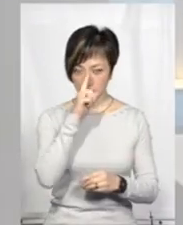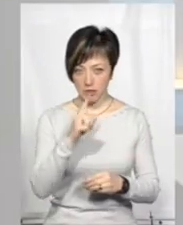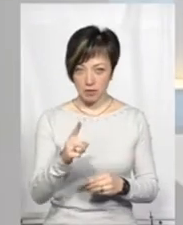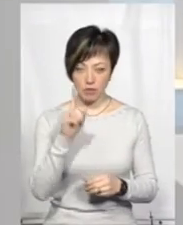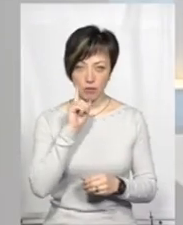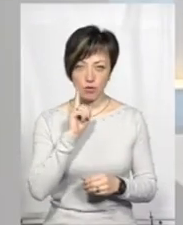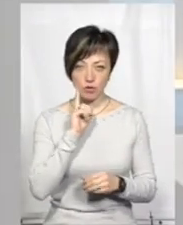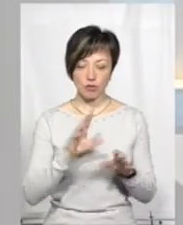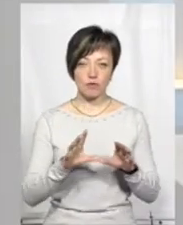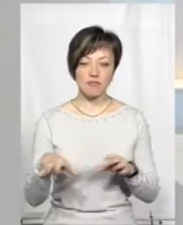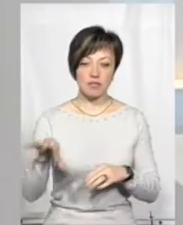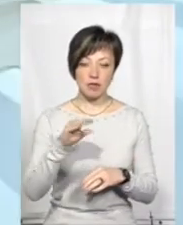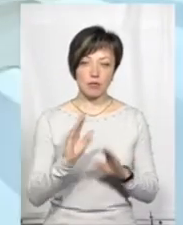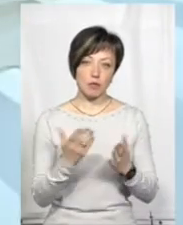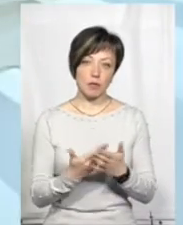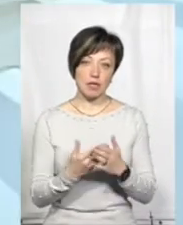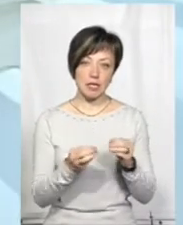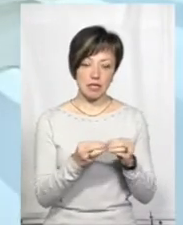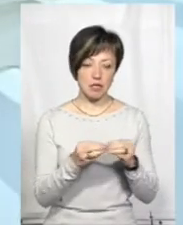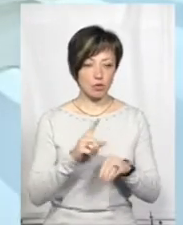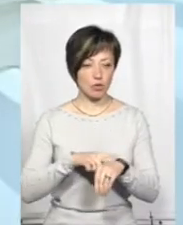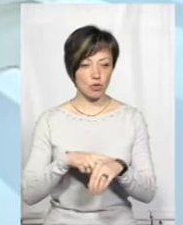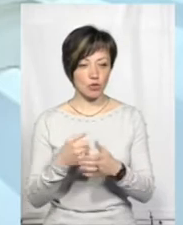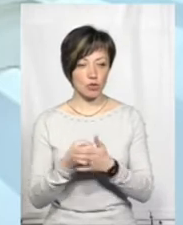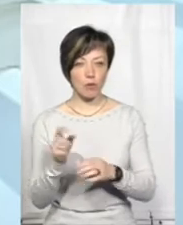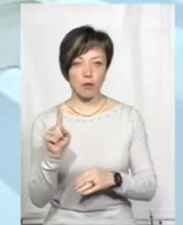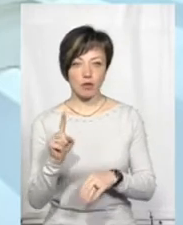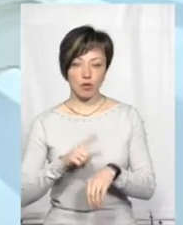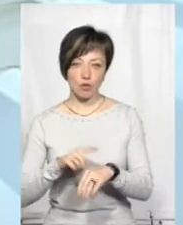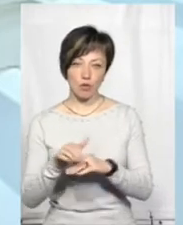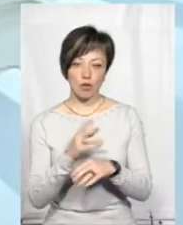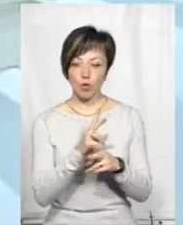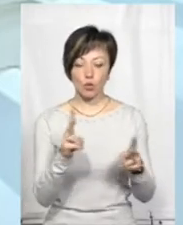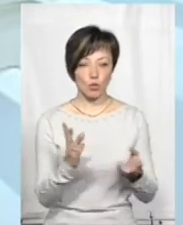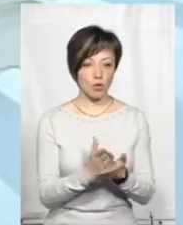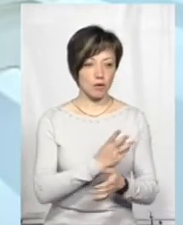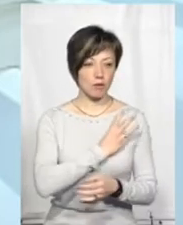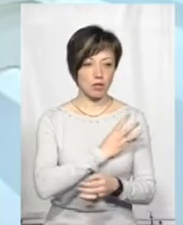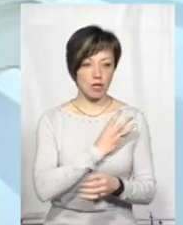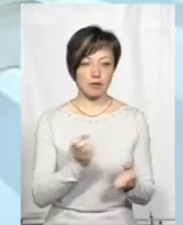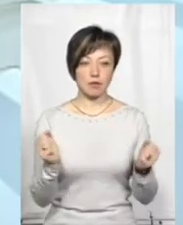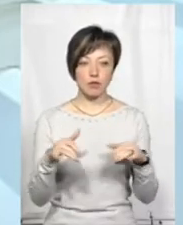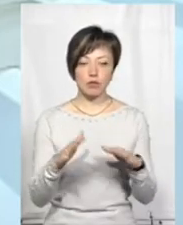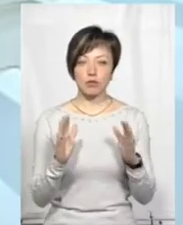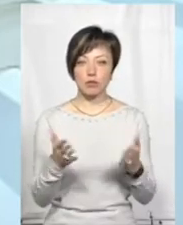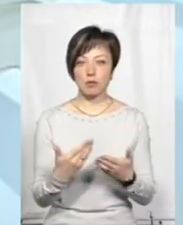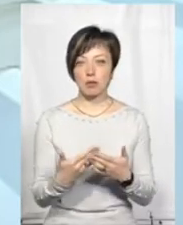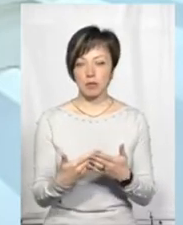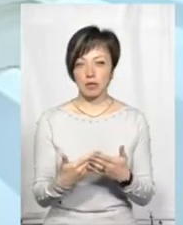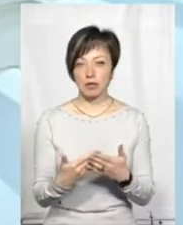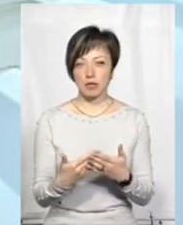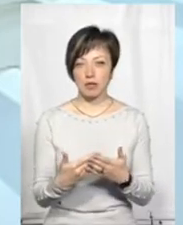попередньо поки так, що так. Все. Ми будемо, наприклад, з 10-ї години там до 1-ї години, будь ласка, хто є бажаючі, вони зберуться і буде, наприклад,